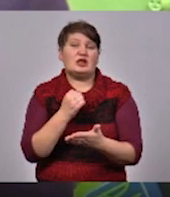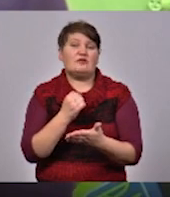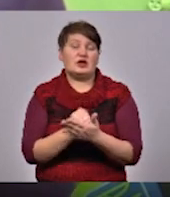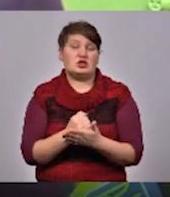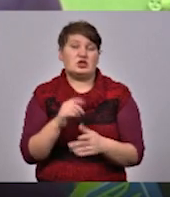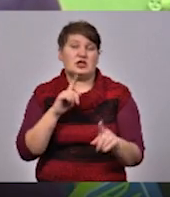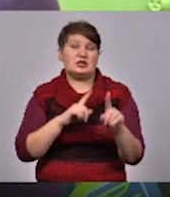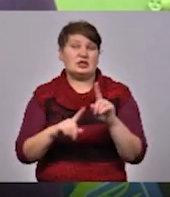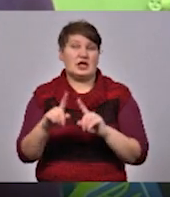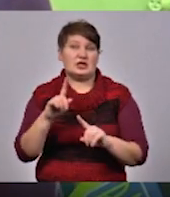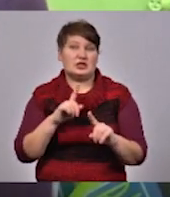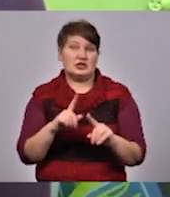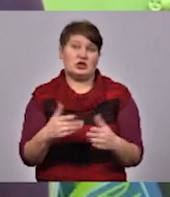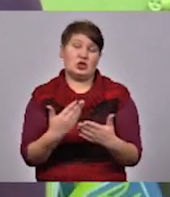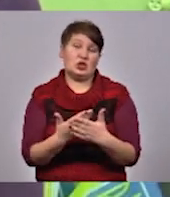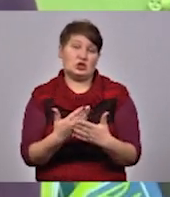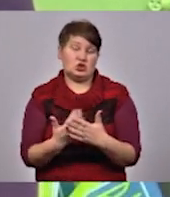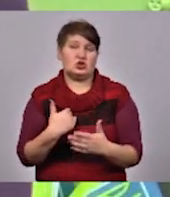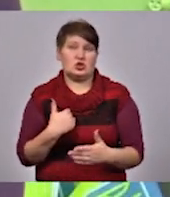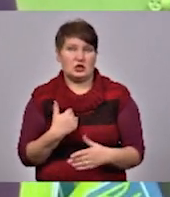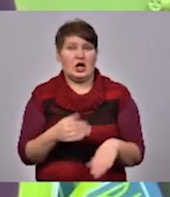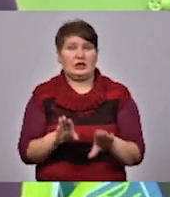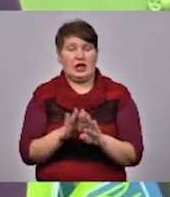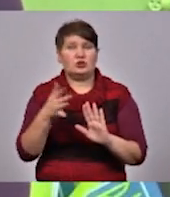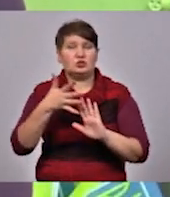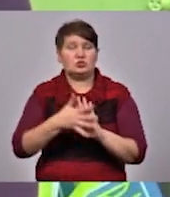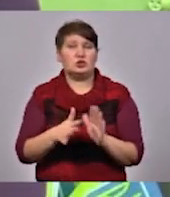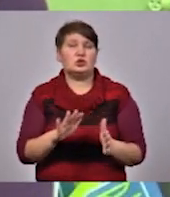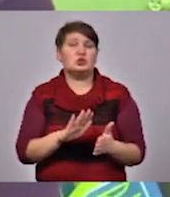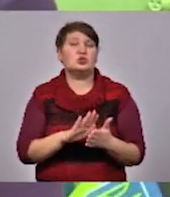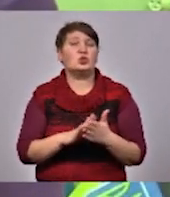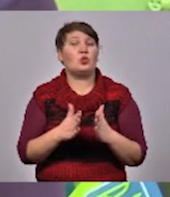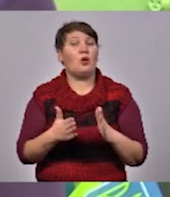і теоретично я так розумію ситуацію, що